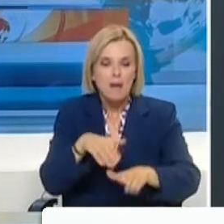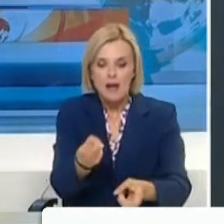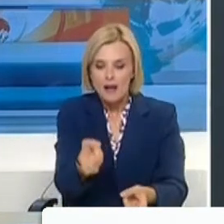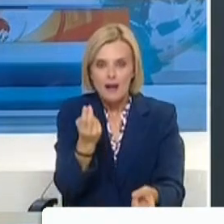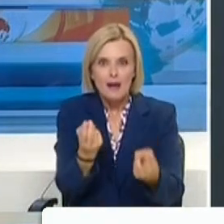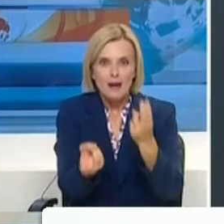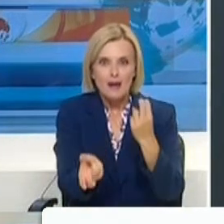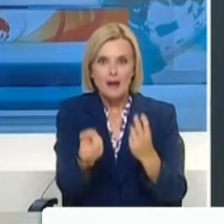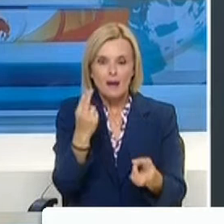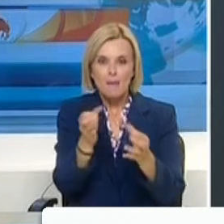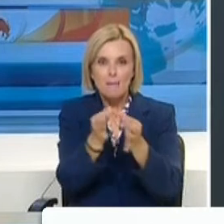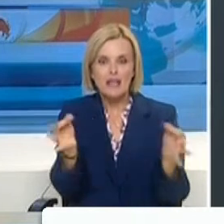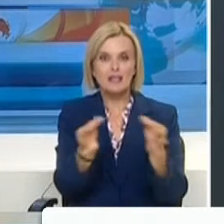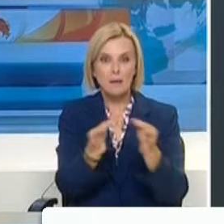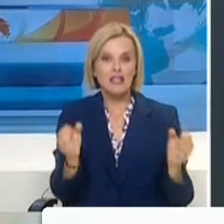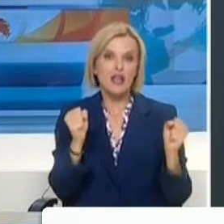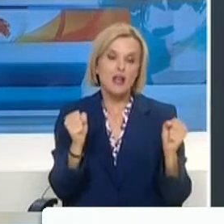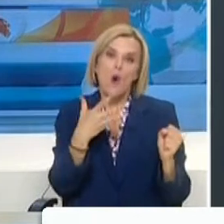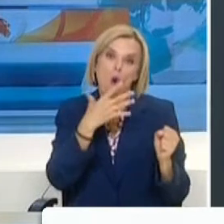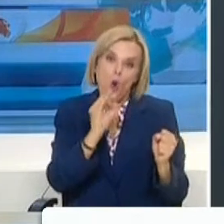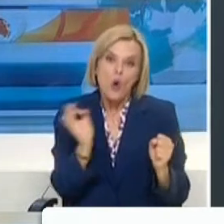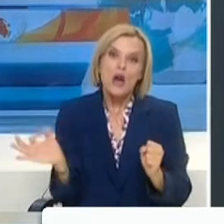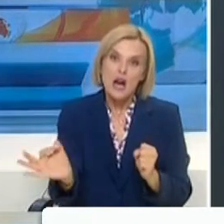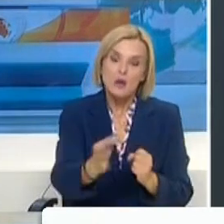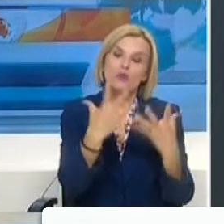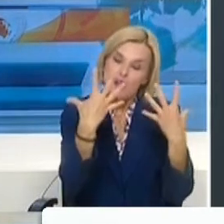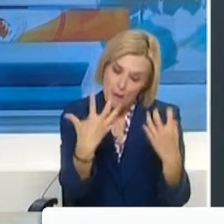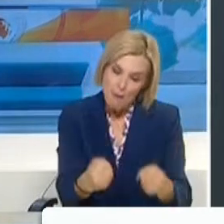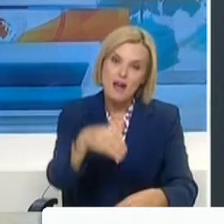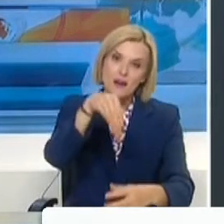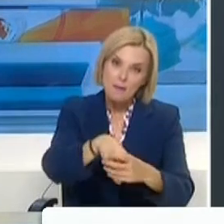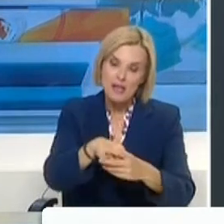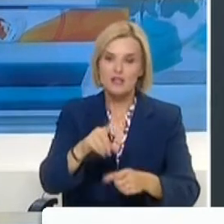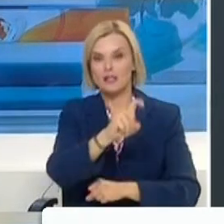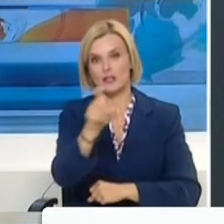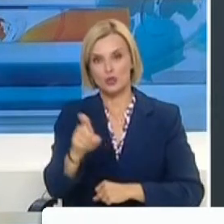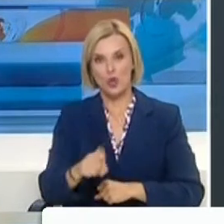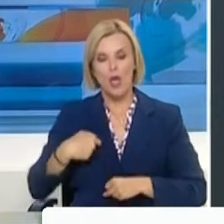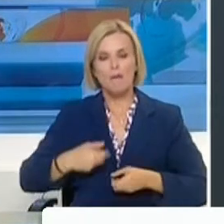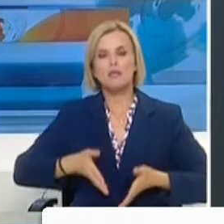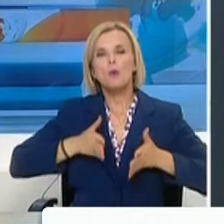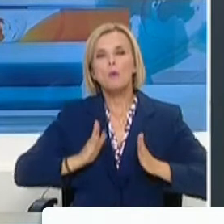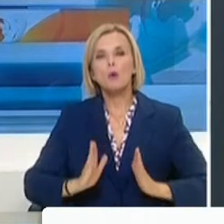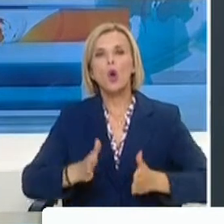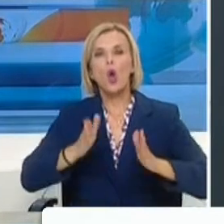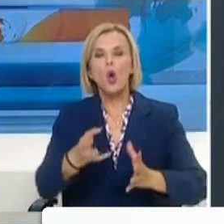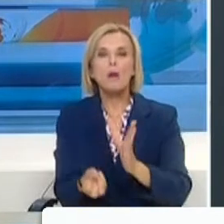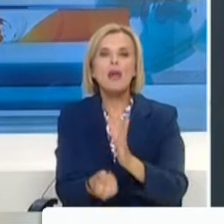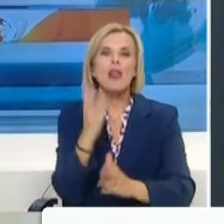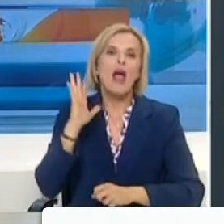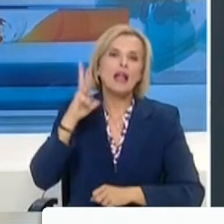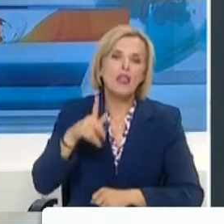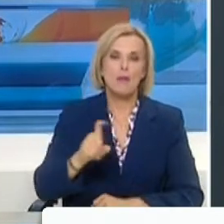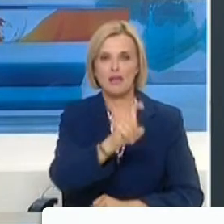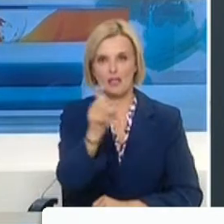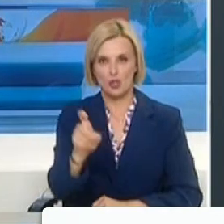όλα τα απαραίτητα υγειονομικά μέτρα, αφού ο ιός είναι εδώ και κυκλοφορεί ανάμεσά μας, προχωράμε στη νέα μας καθημερινότητα. Από τη Δευτέρα 18